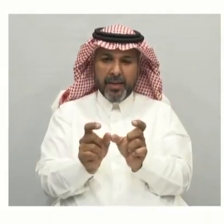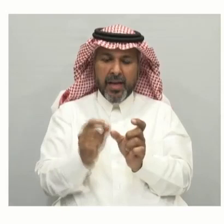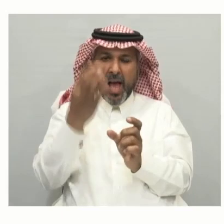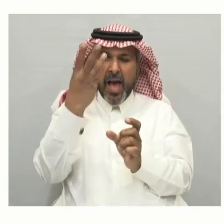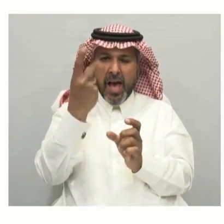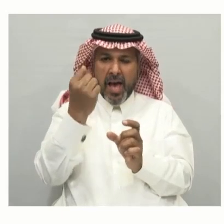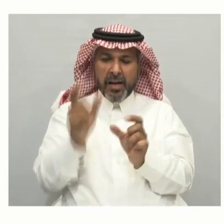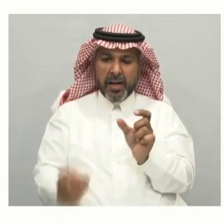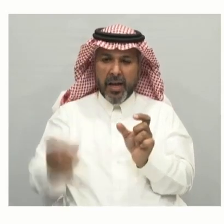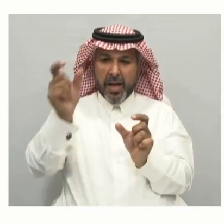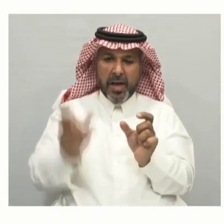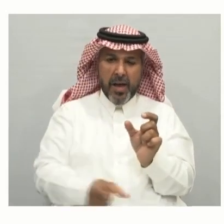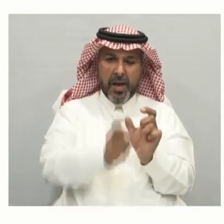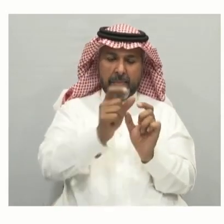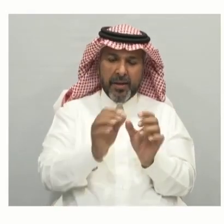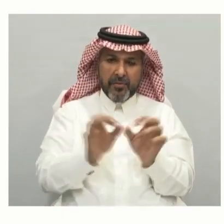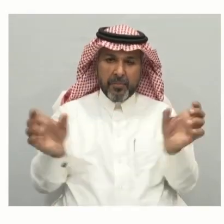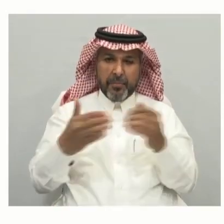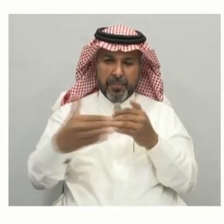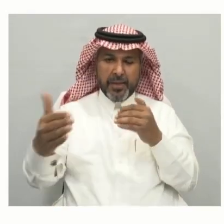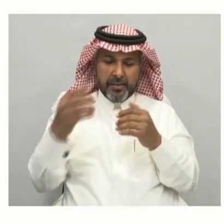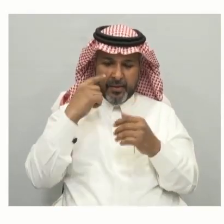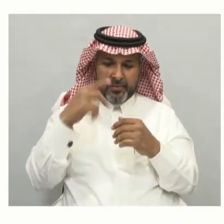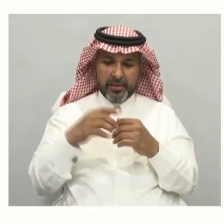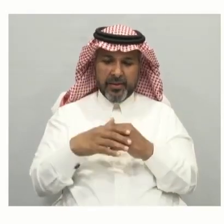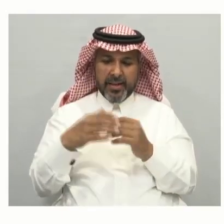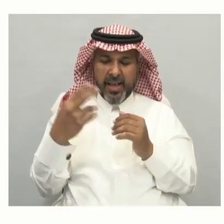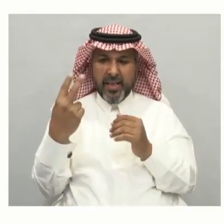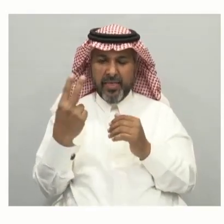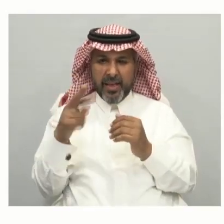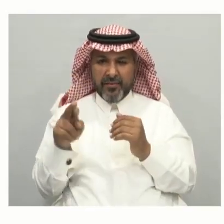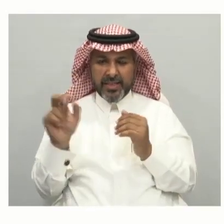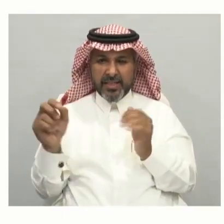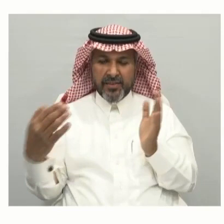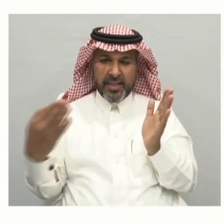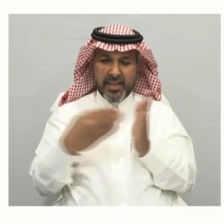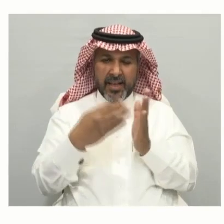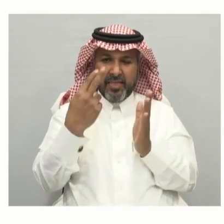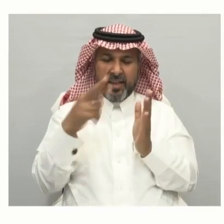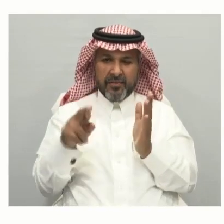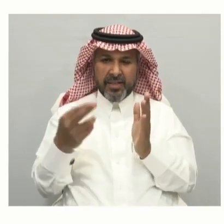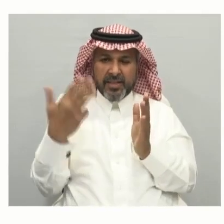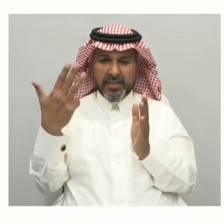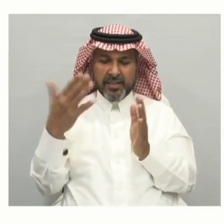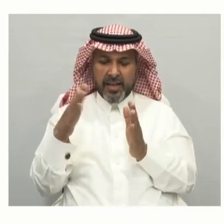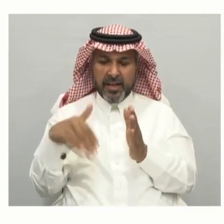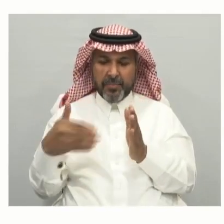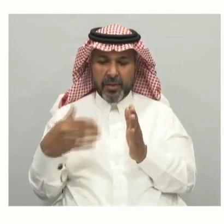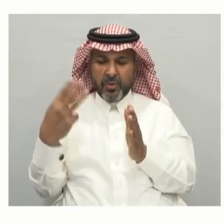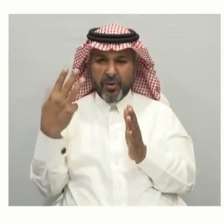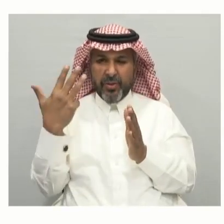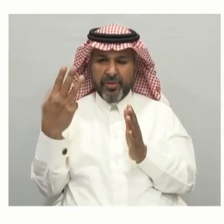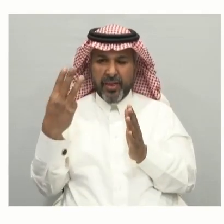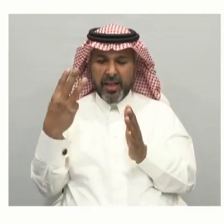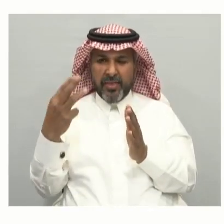وهنا عدد السلع التخفيض من اثنان الى اثنان وتسعه من عشره عدد السلع المخفضه واحد من ثلاثه الى ثلاثه